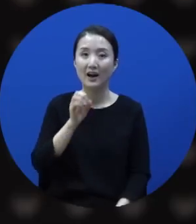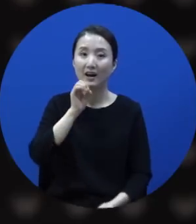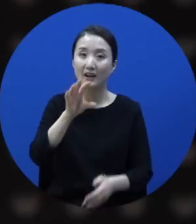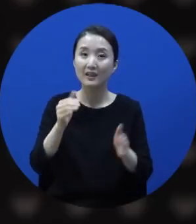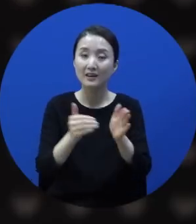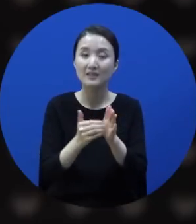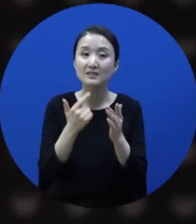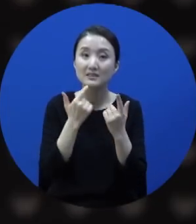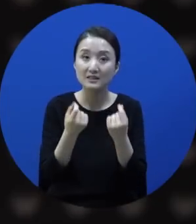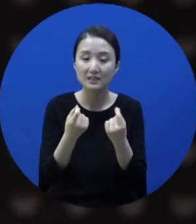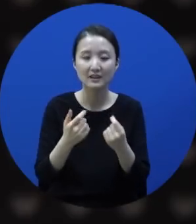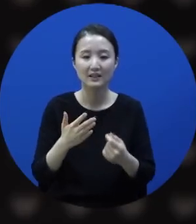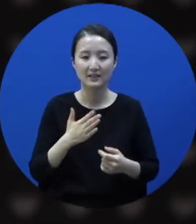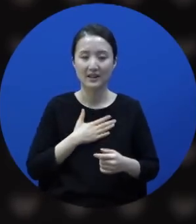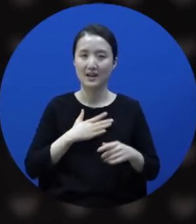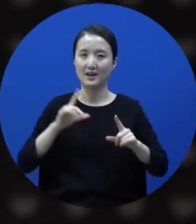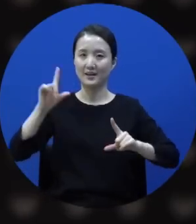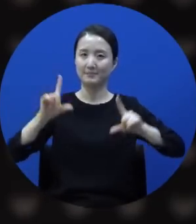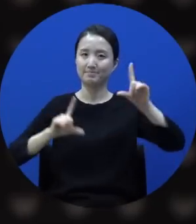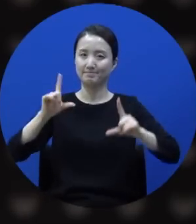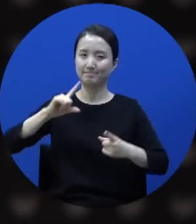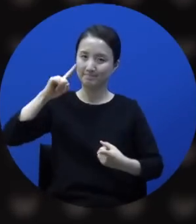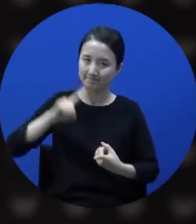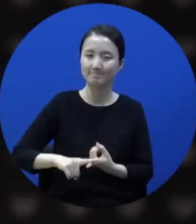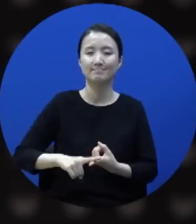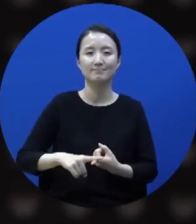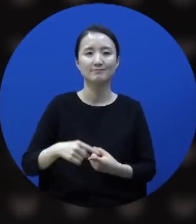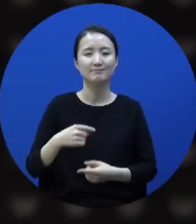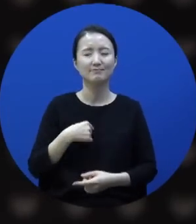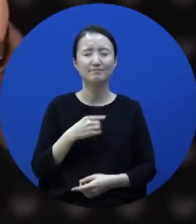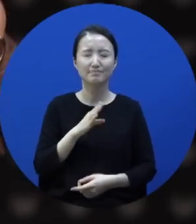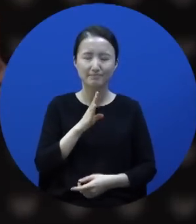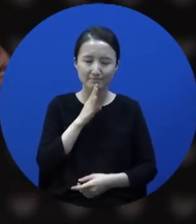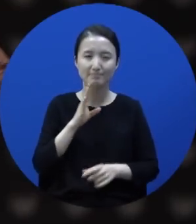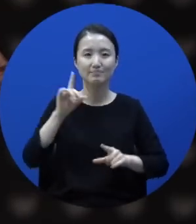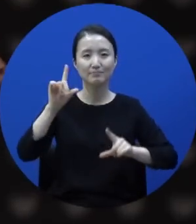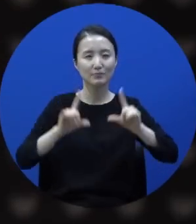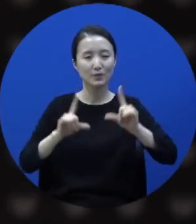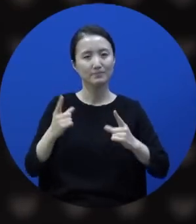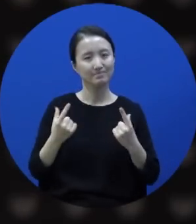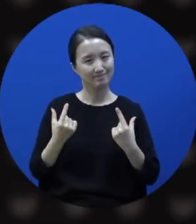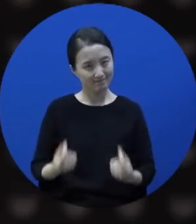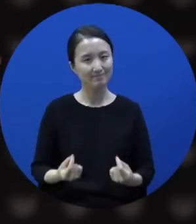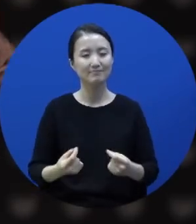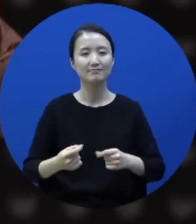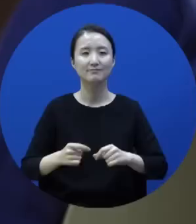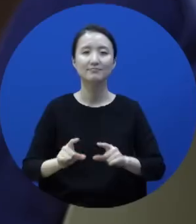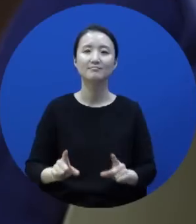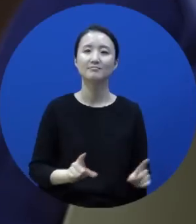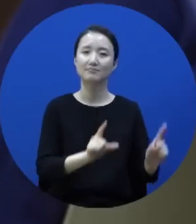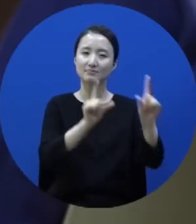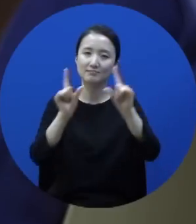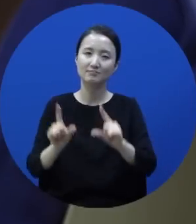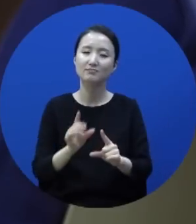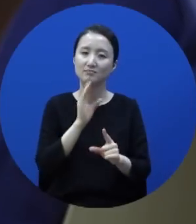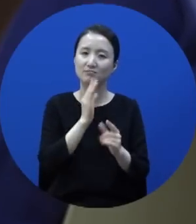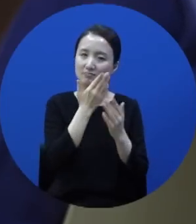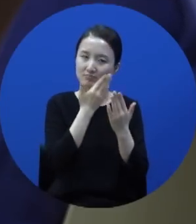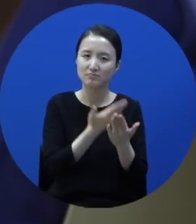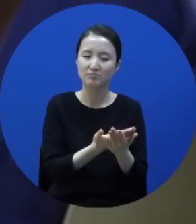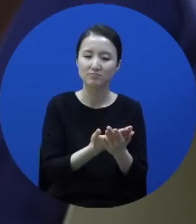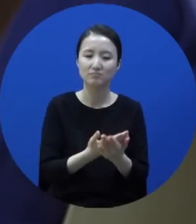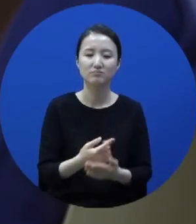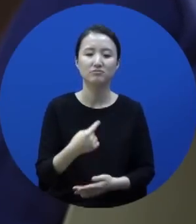아까 말씀드렸듯이 휴먼 브랜드라는 거는 나답게, 나다운 삶을 온전한 나로서 사는 거잖아요. 온전한 저는 그런 걸